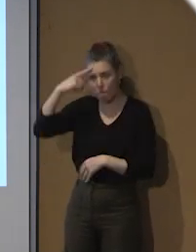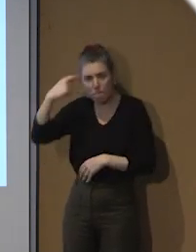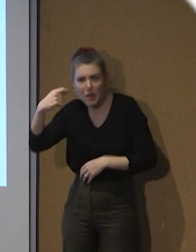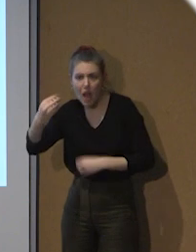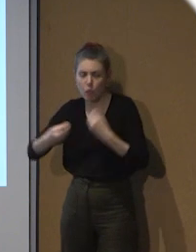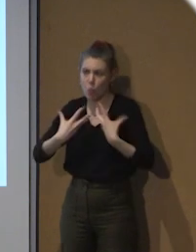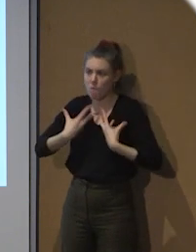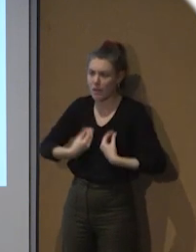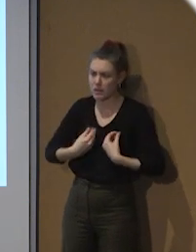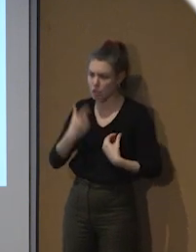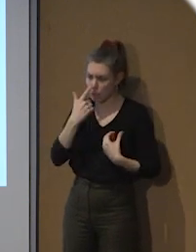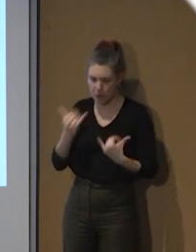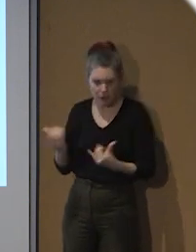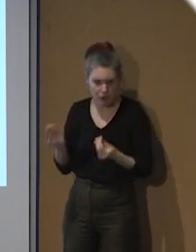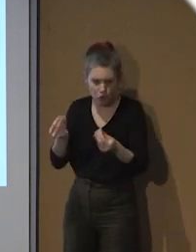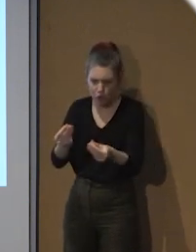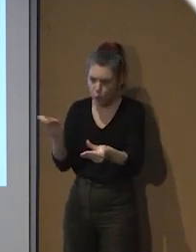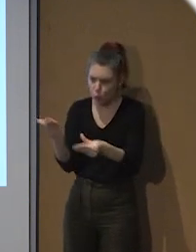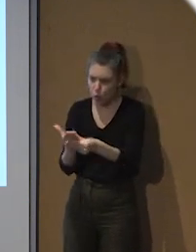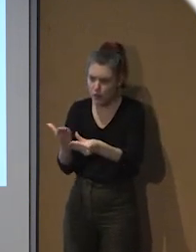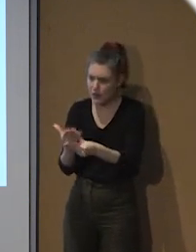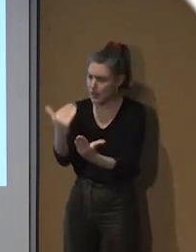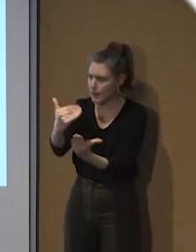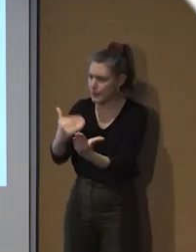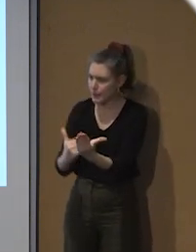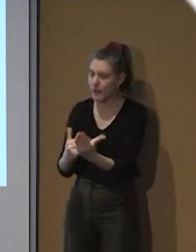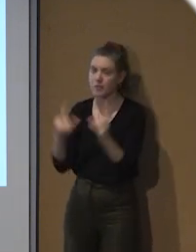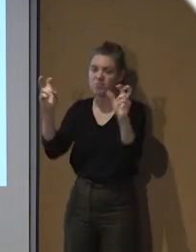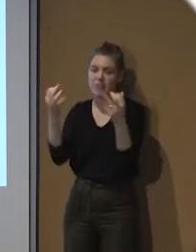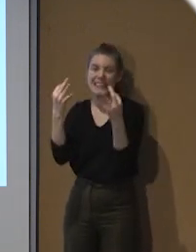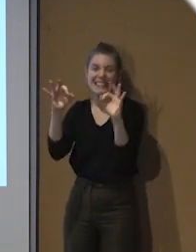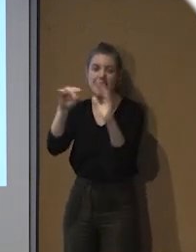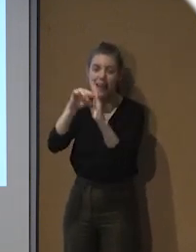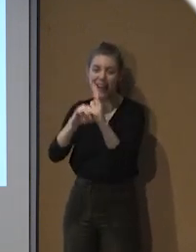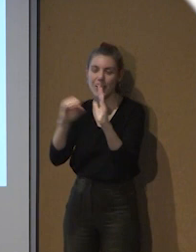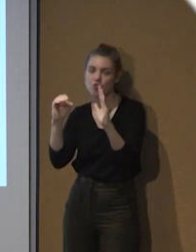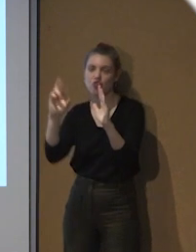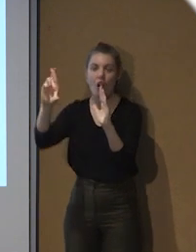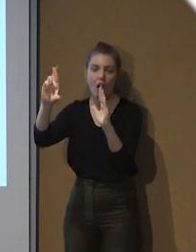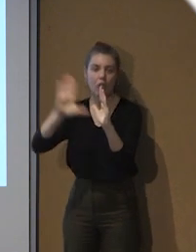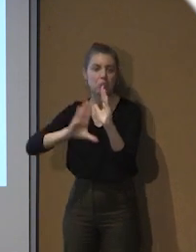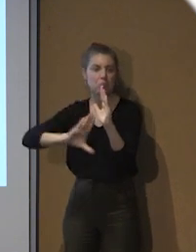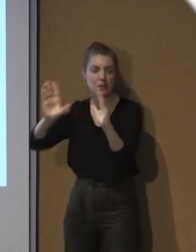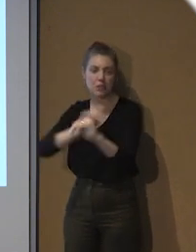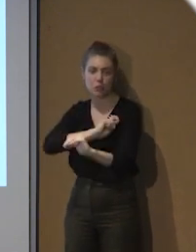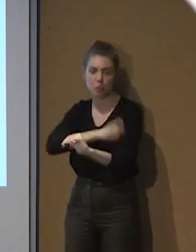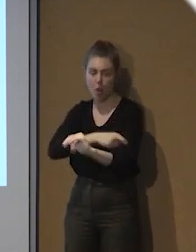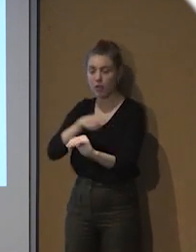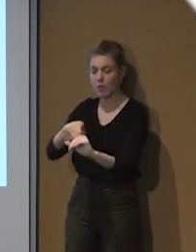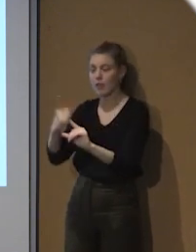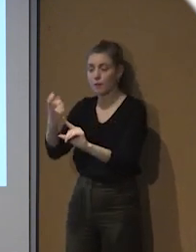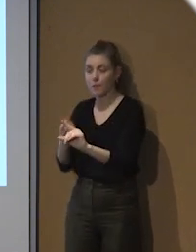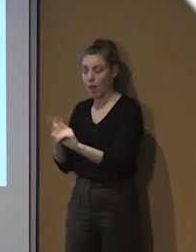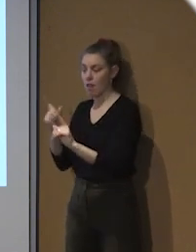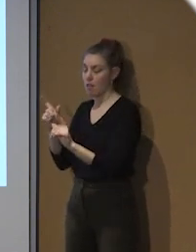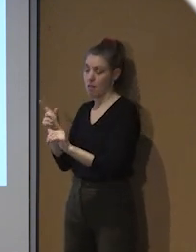vous avez eu un flyer avec les 10 règles d'or pour la pratique du sport. C'est un flyer qui a été émis par le Club des cardiologues du